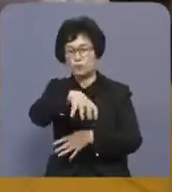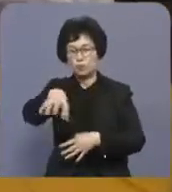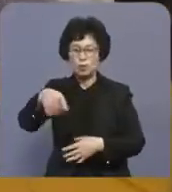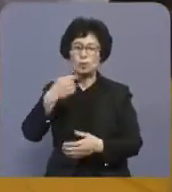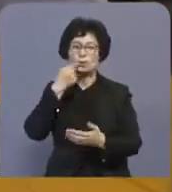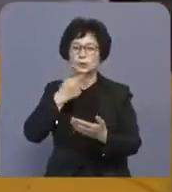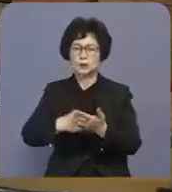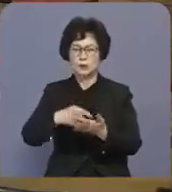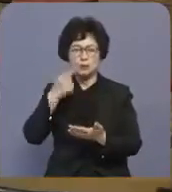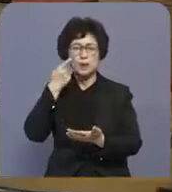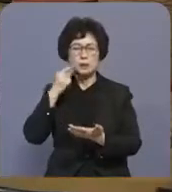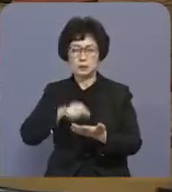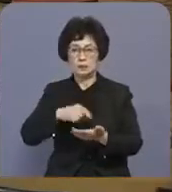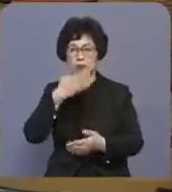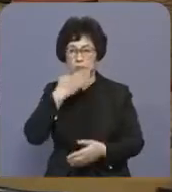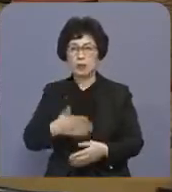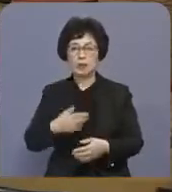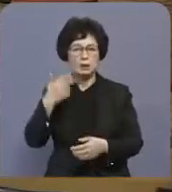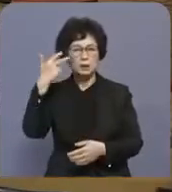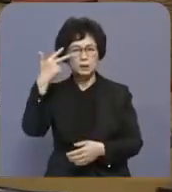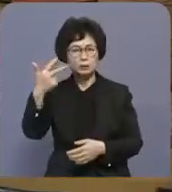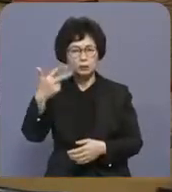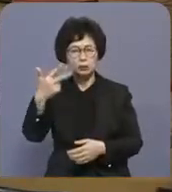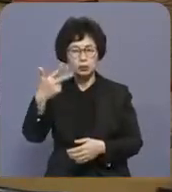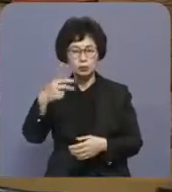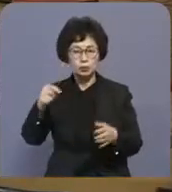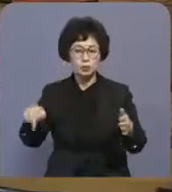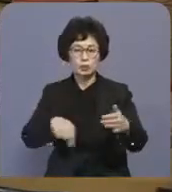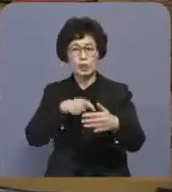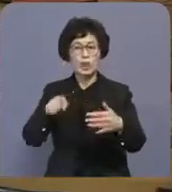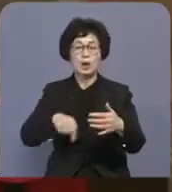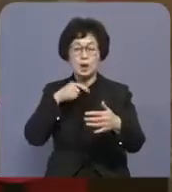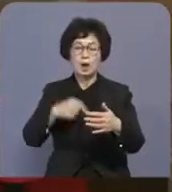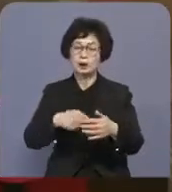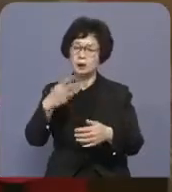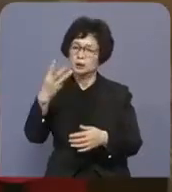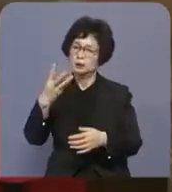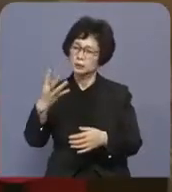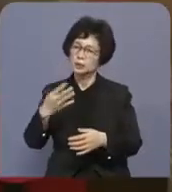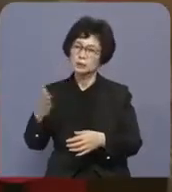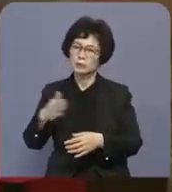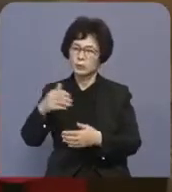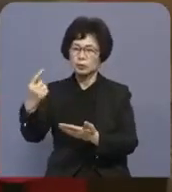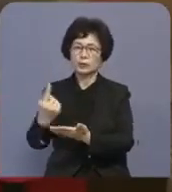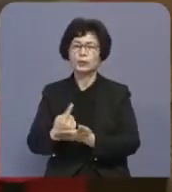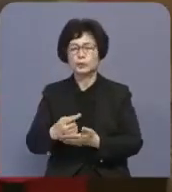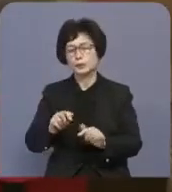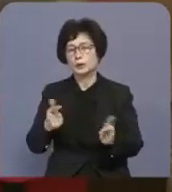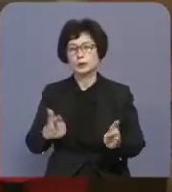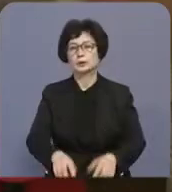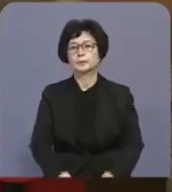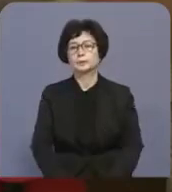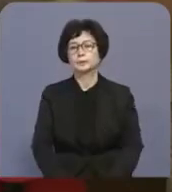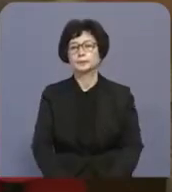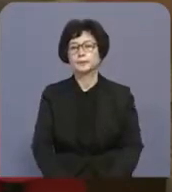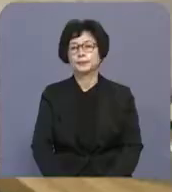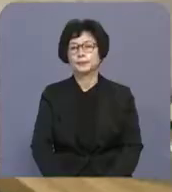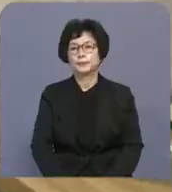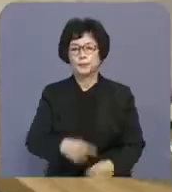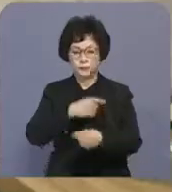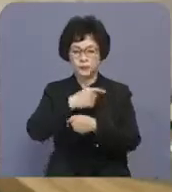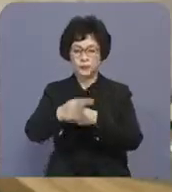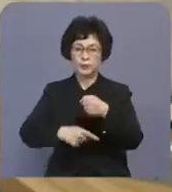눈에 띕니다. 일주일에 사나흘은 손님을 한 명도 받지 못하고 문을 닫는 식당도 있습니다.